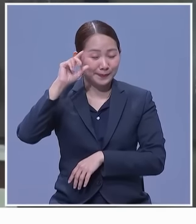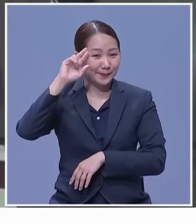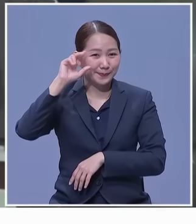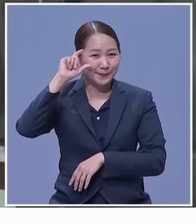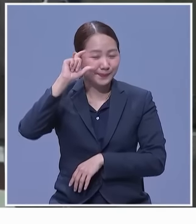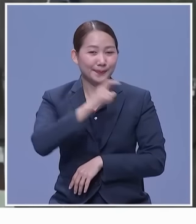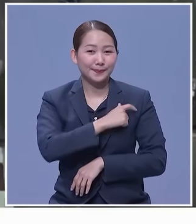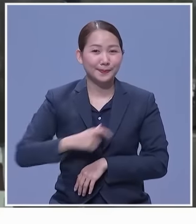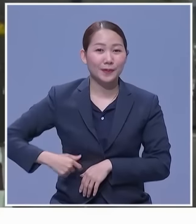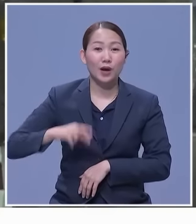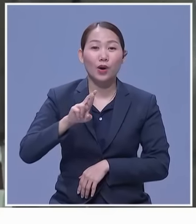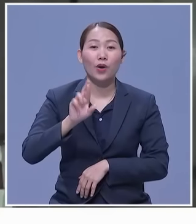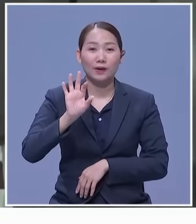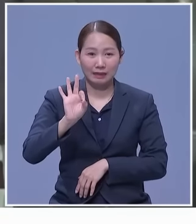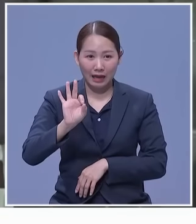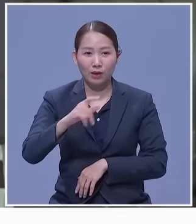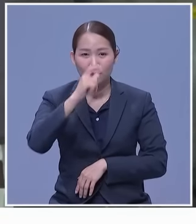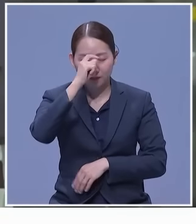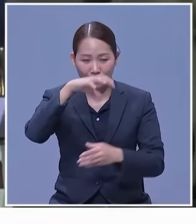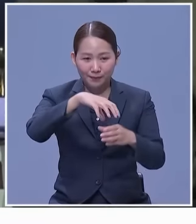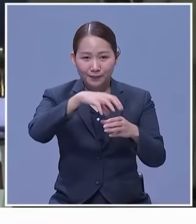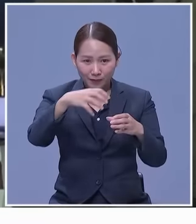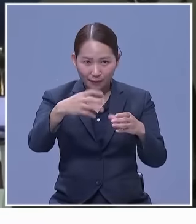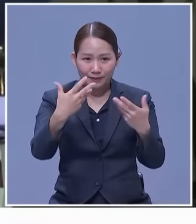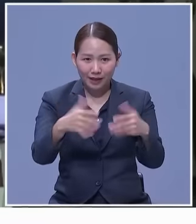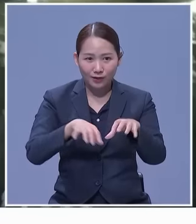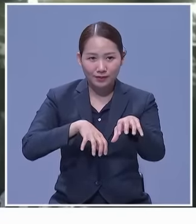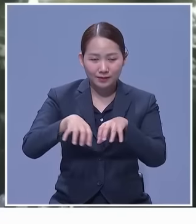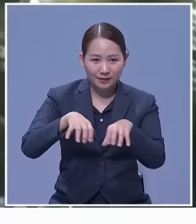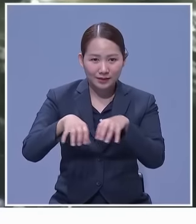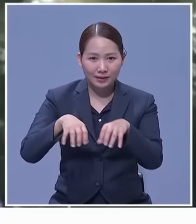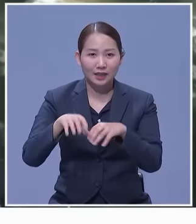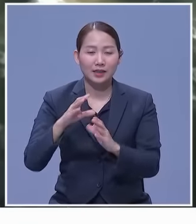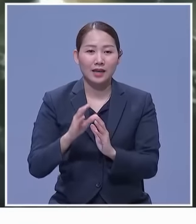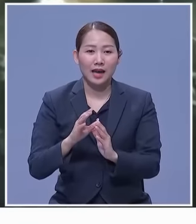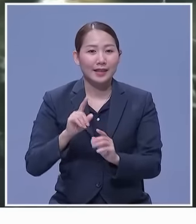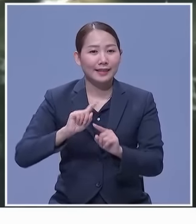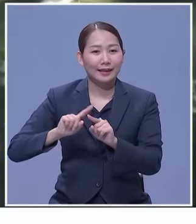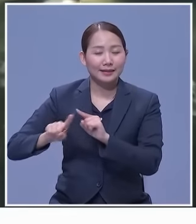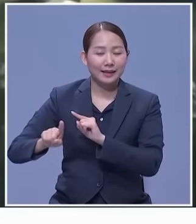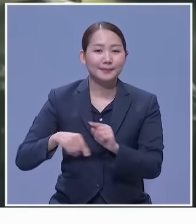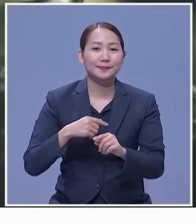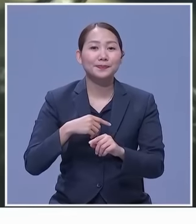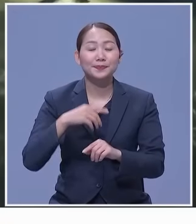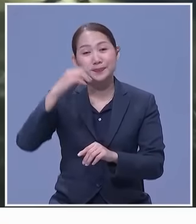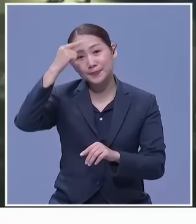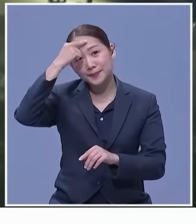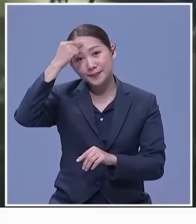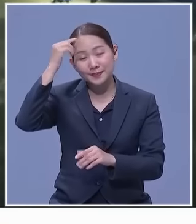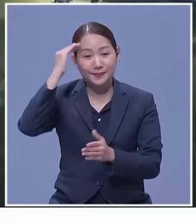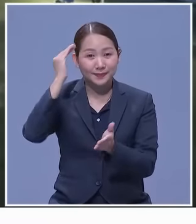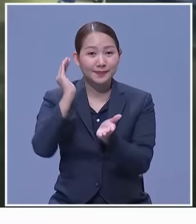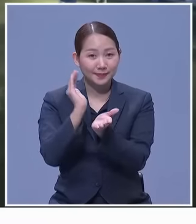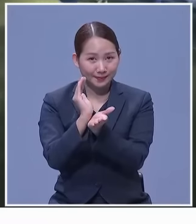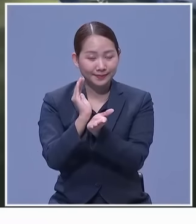ปค่ะขณะที่ช่วงหนึ่งทางด้านพลตำรวจเอกต่อศักดิ์นะคะได้มีการกล่าวในพิธีอำลาตำแหน่งโดยระบุบอกว่าส